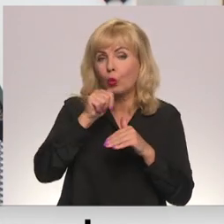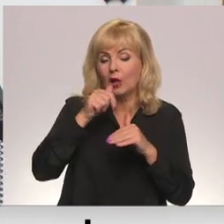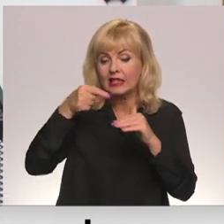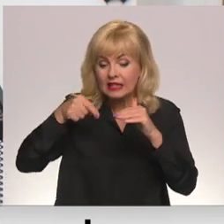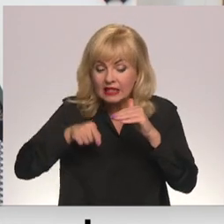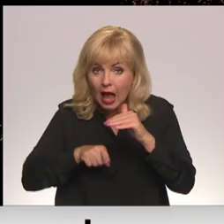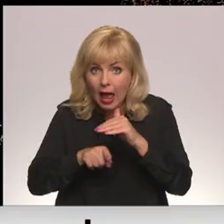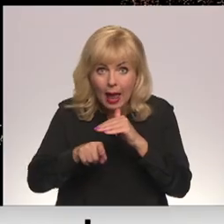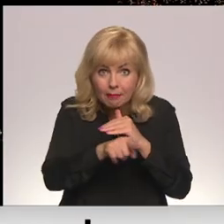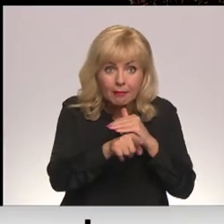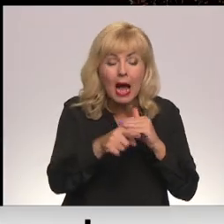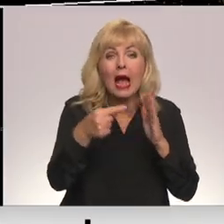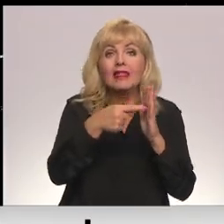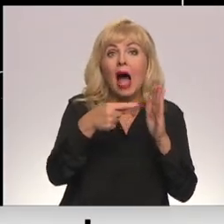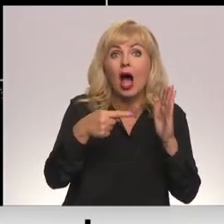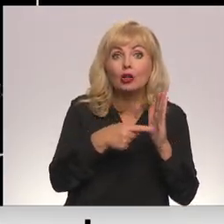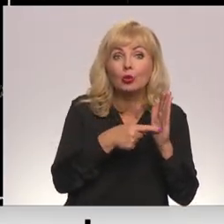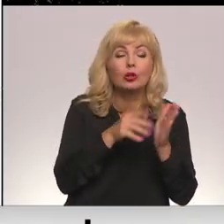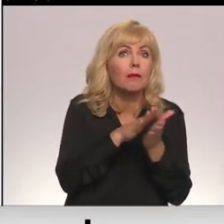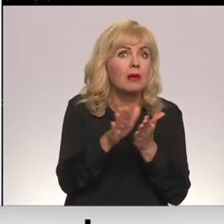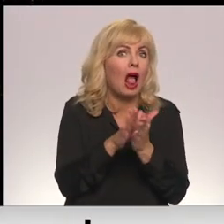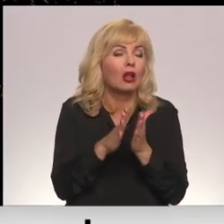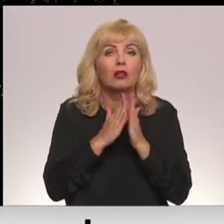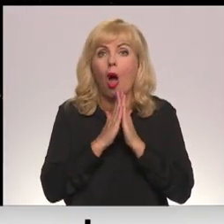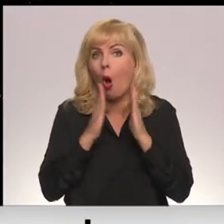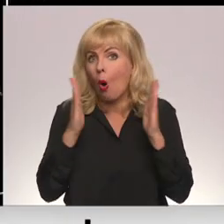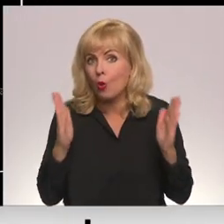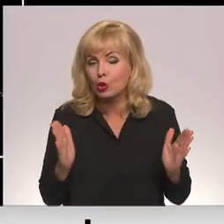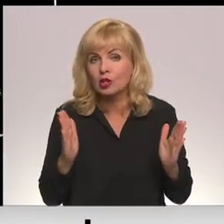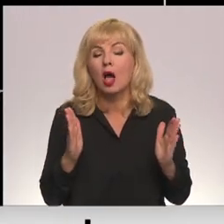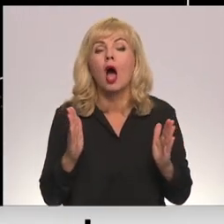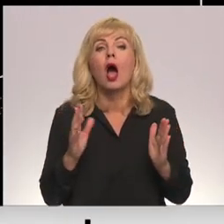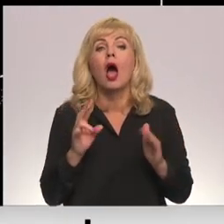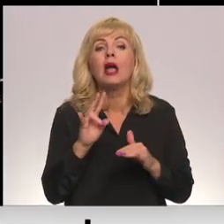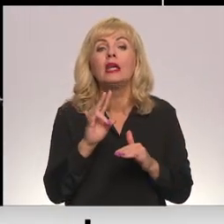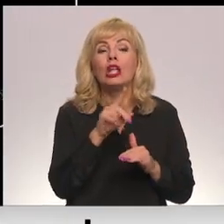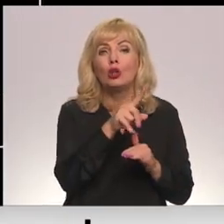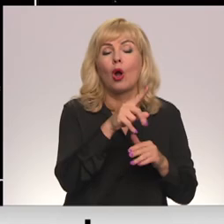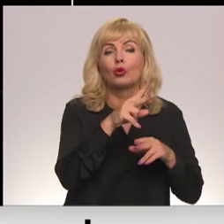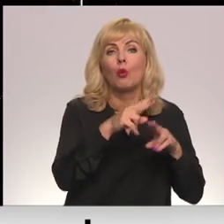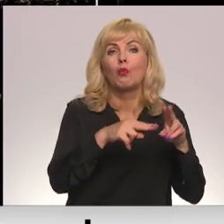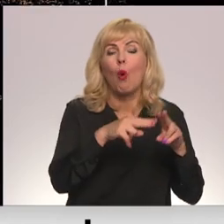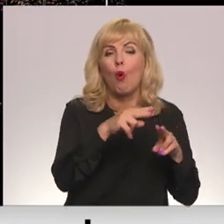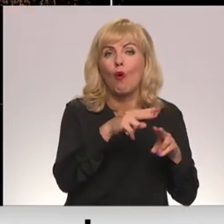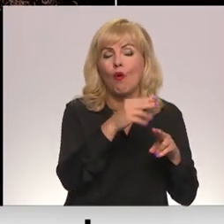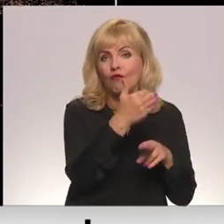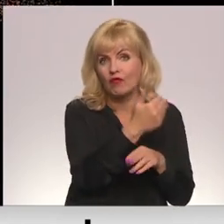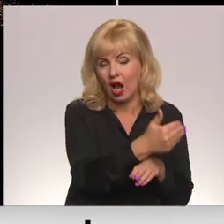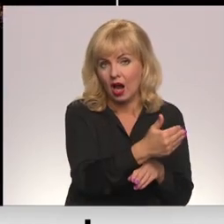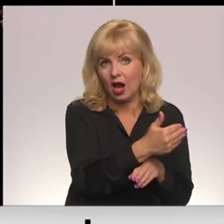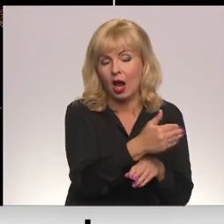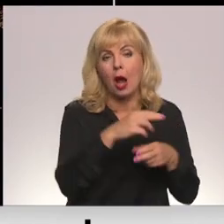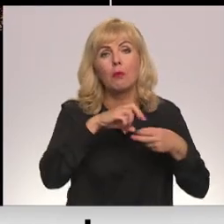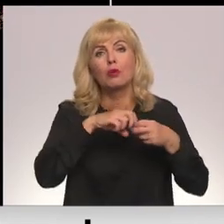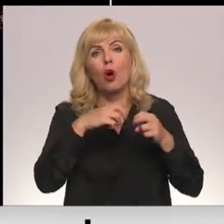Un šos datus tātad pielietojums ir milzīgs, sākot no hidrotehnisko būvju kaut kādu